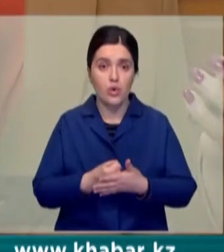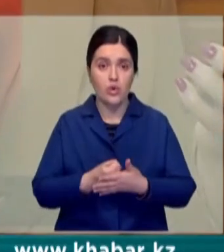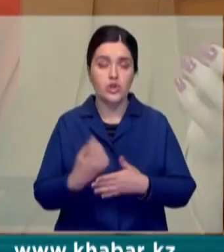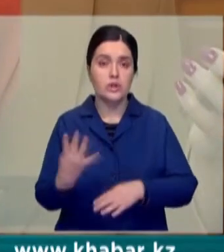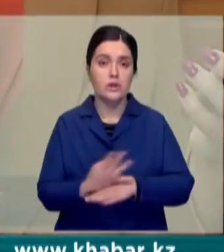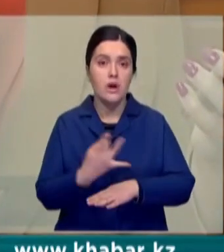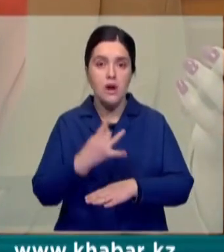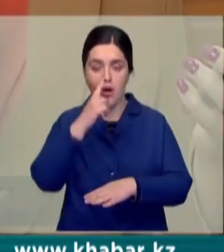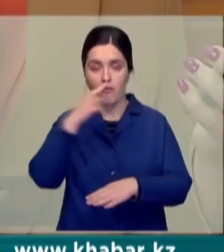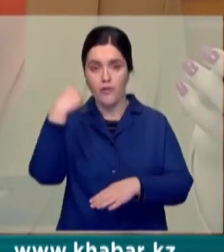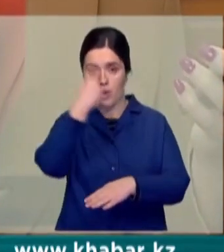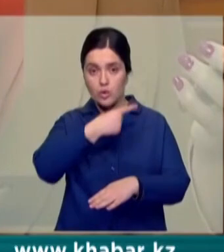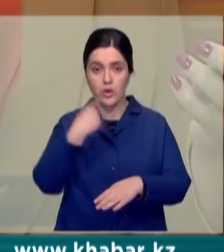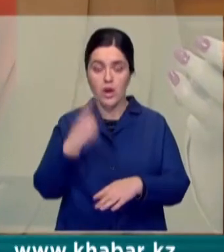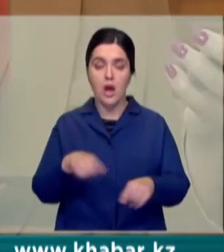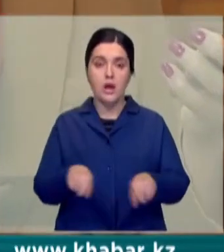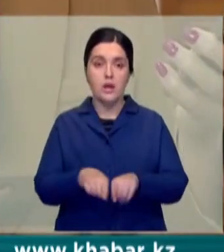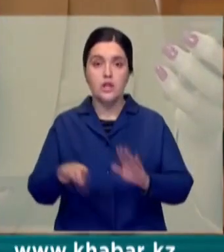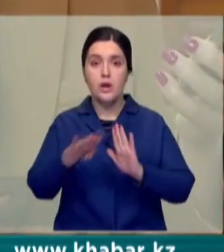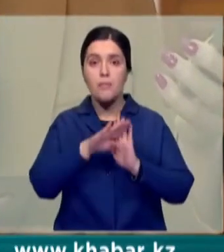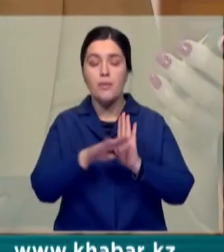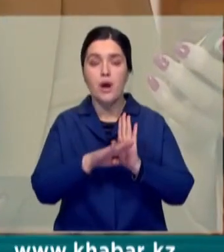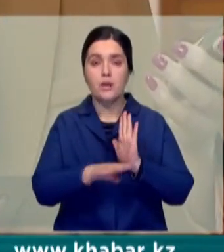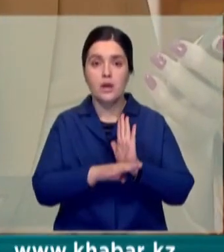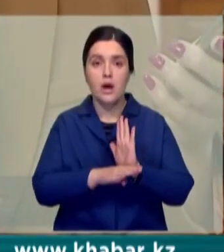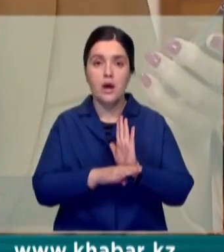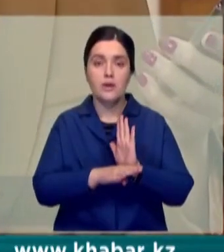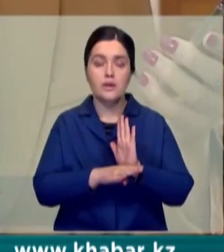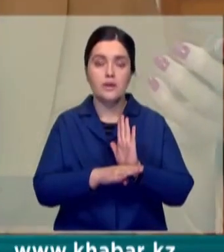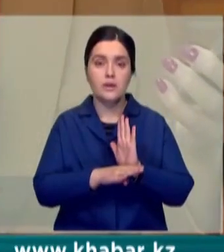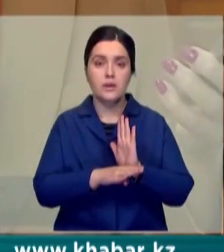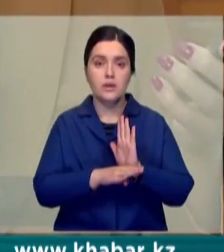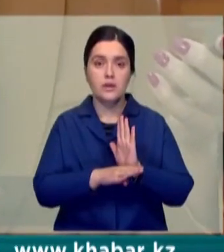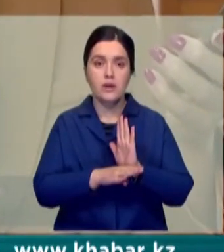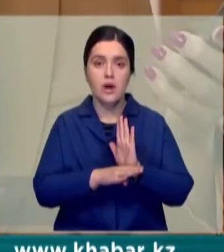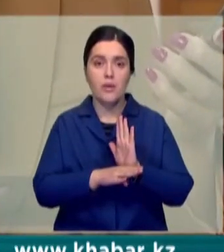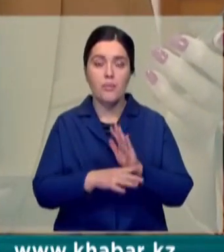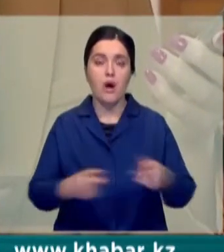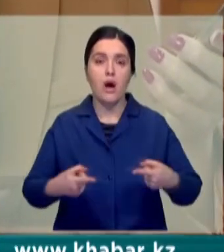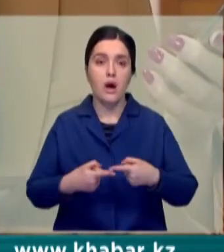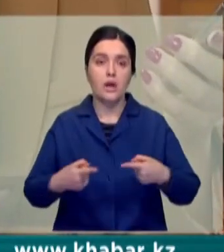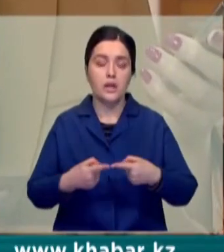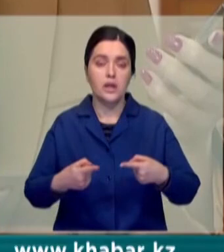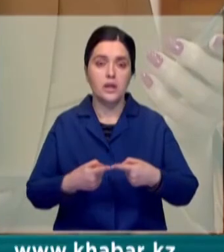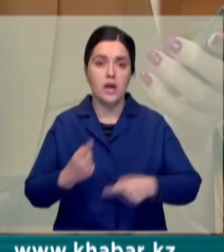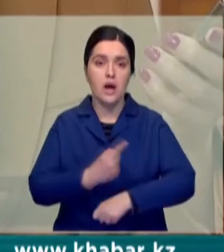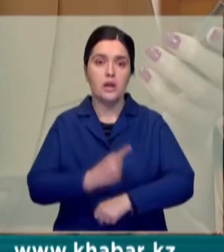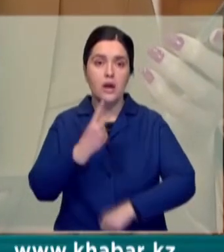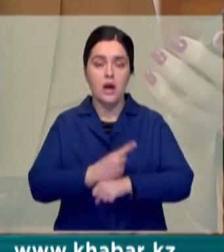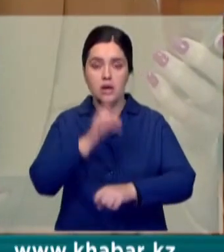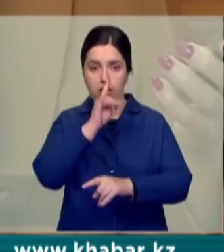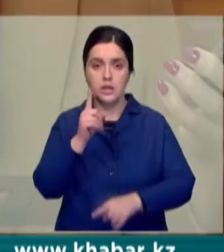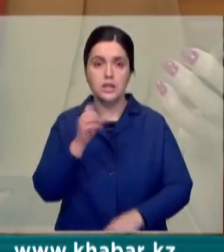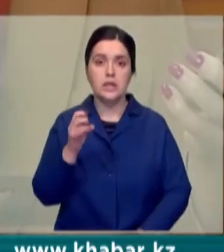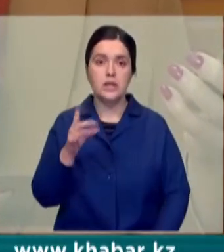год. Также протокол предусматривает, отмечу, вывод из аренды ракетного комплекса